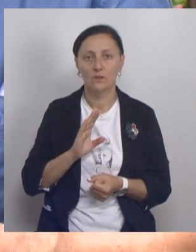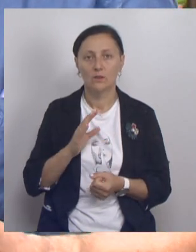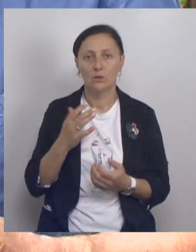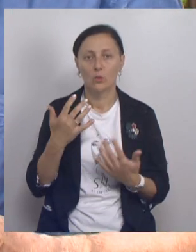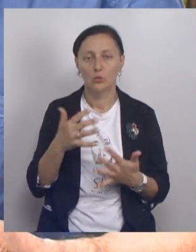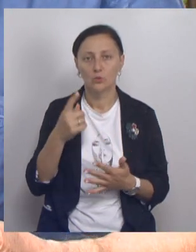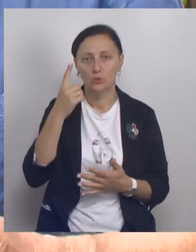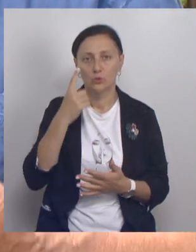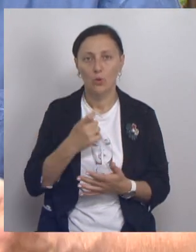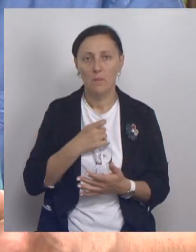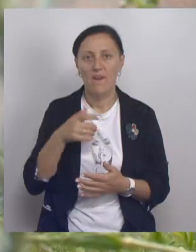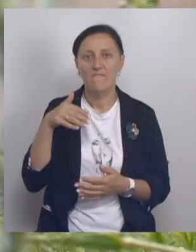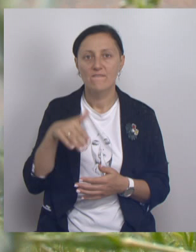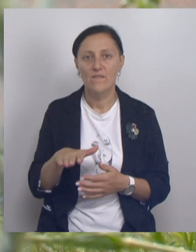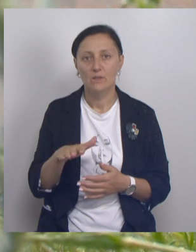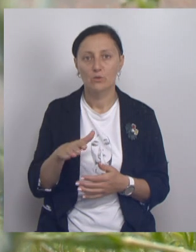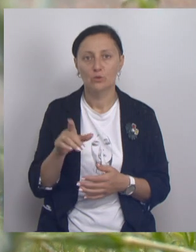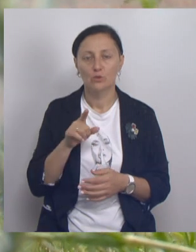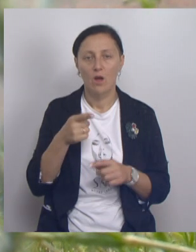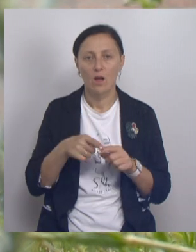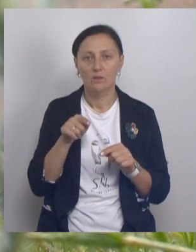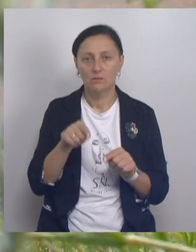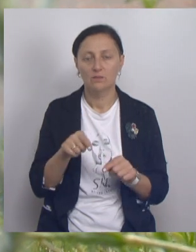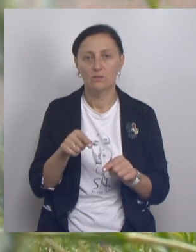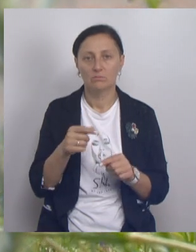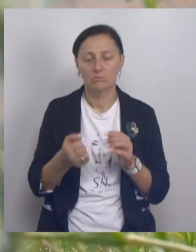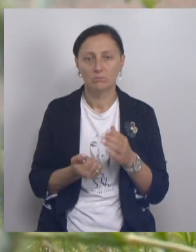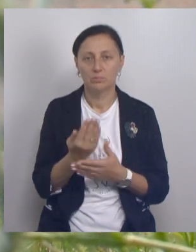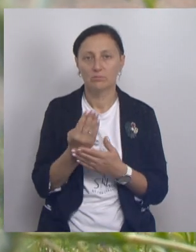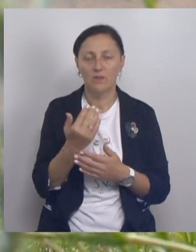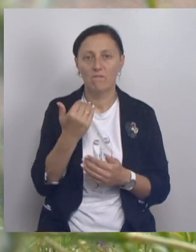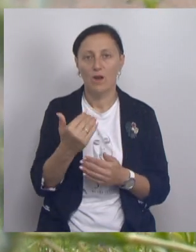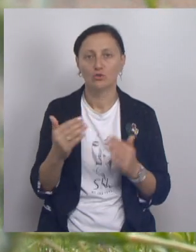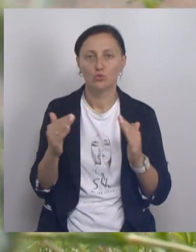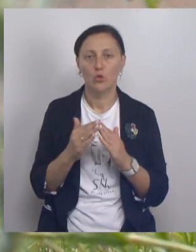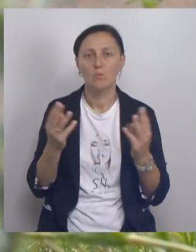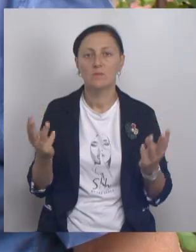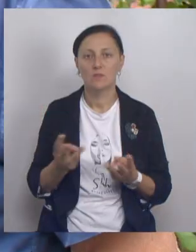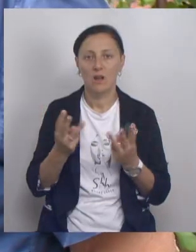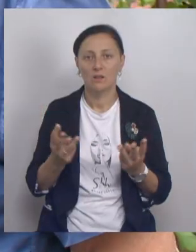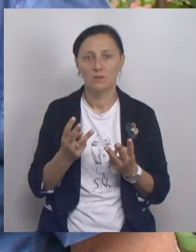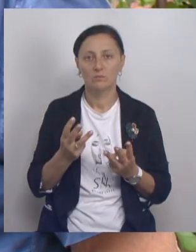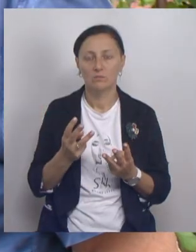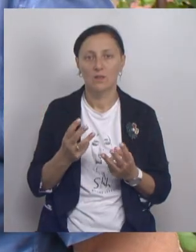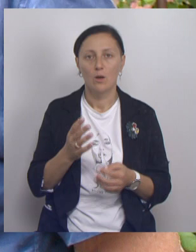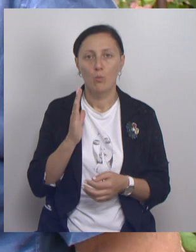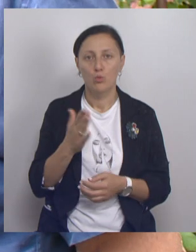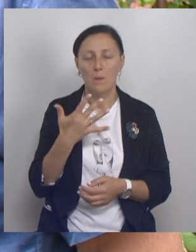приходят видео, что так и так ваш дом сгорел. Будет 55